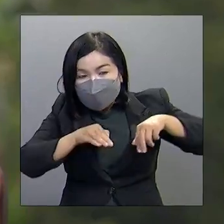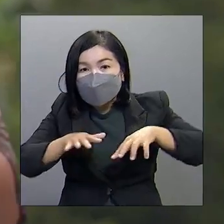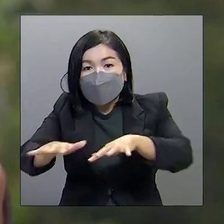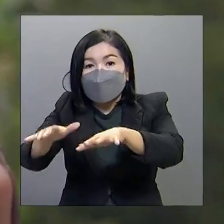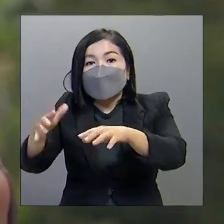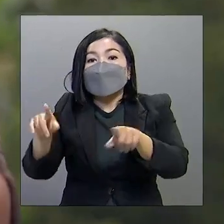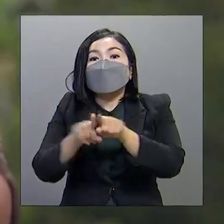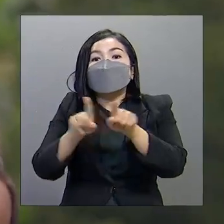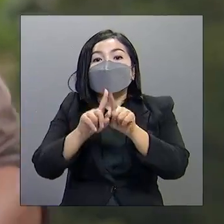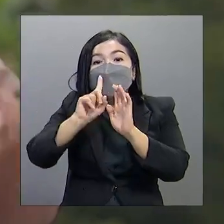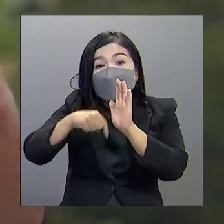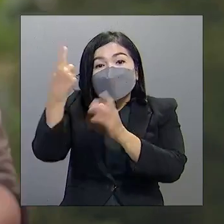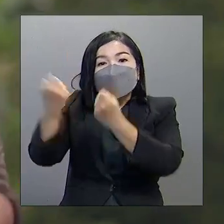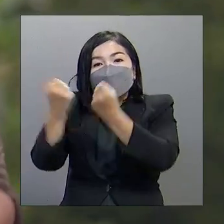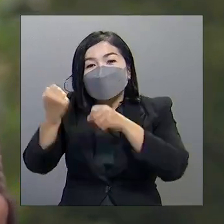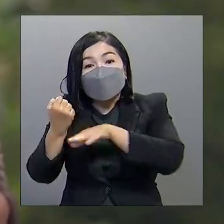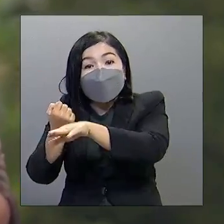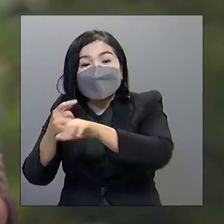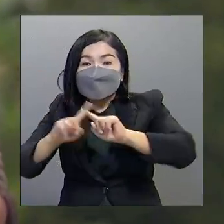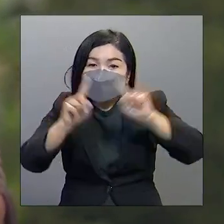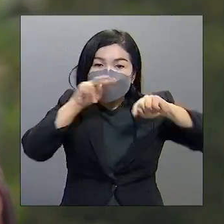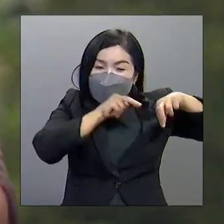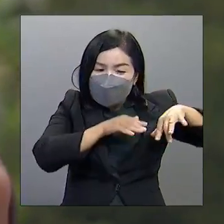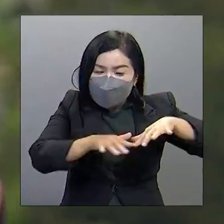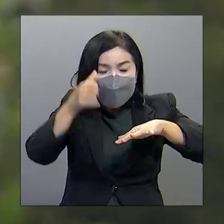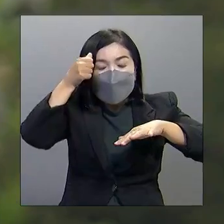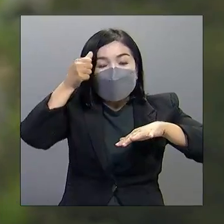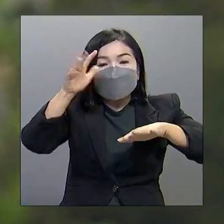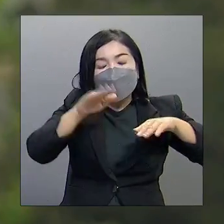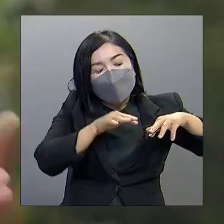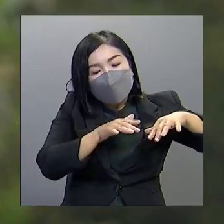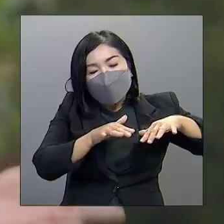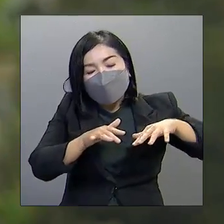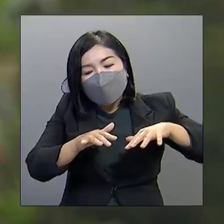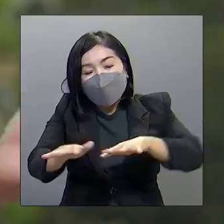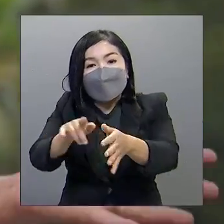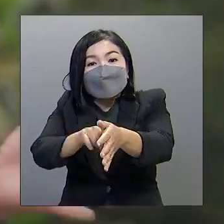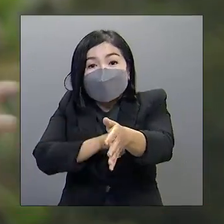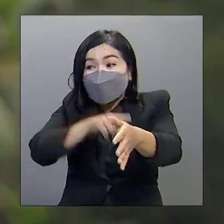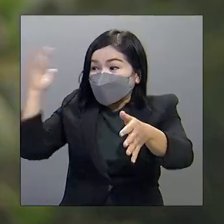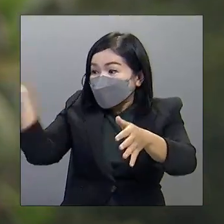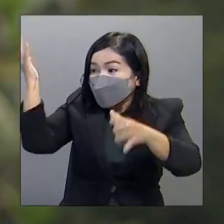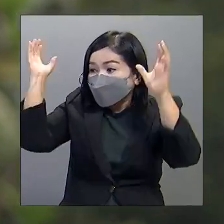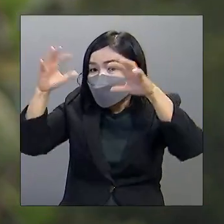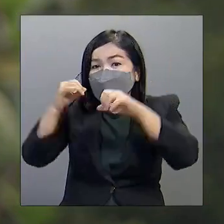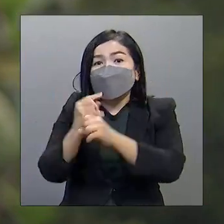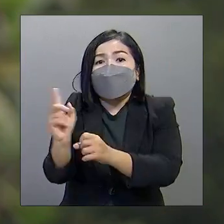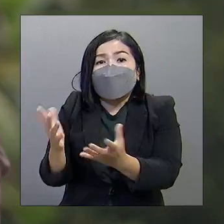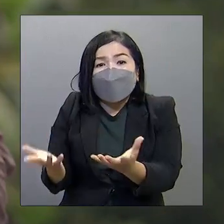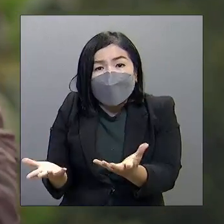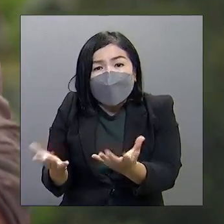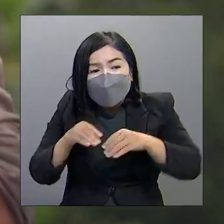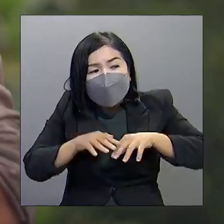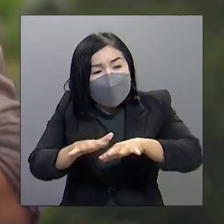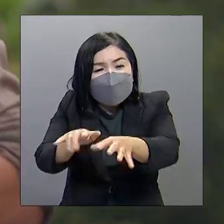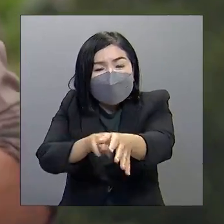ช้เวลาขับรถประมาณชั่วโมงหนึ่งแต่ถ้าน้ำเนี่ยต้องใช้เวลา15วันซึ่งมันอาจจะช้าเกินการในกรณีที่เกิดพายุเข้ามีน้ำเข้ามาเยอะจนเกินไปเพราะฉะนั้นเราจะ